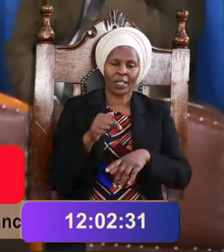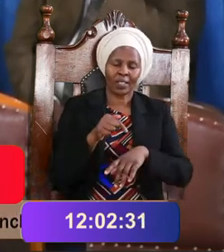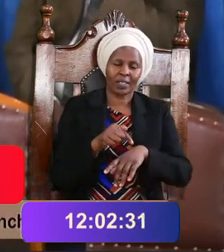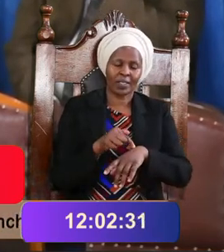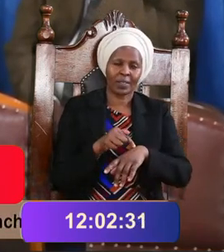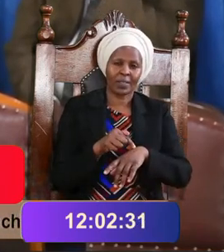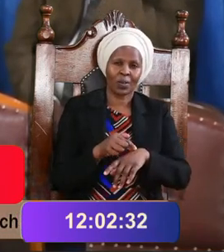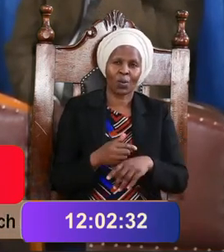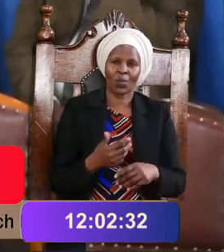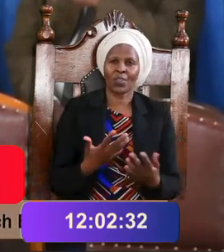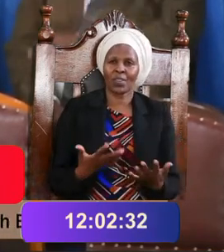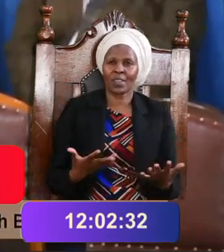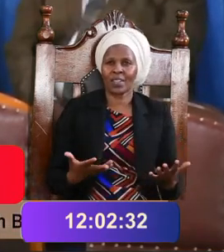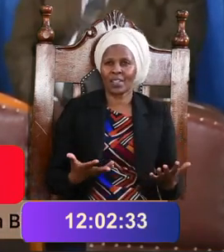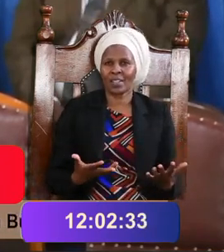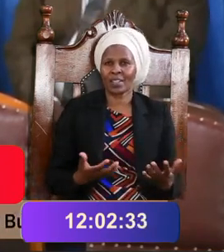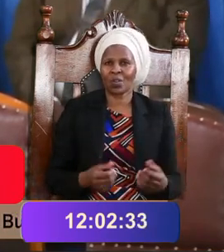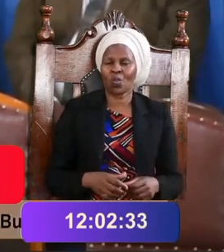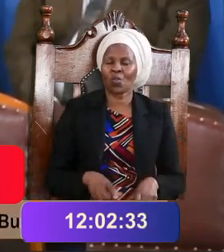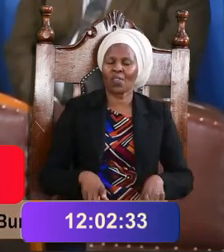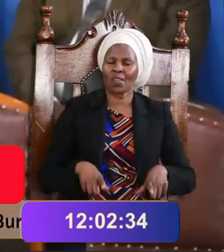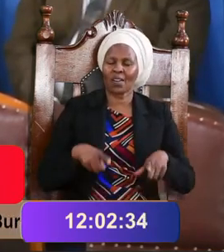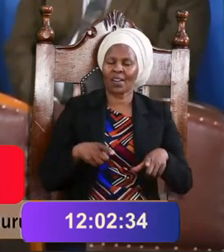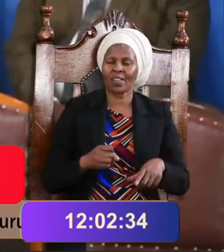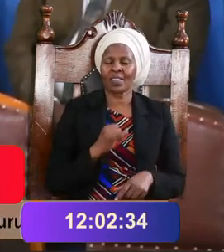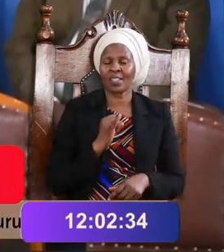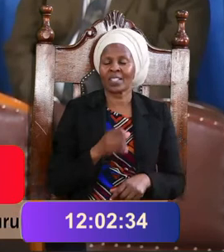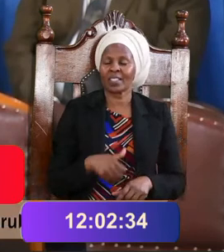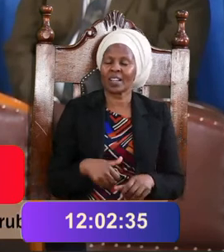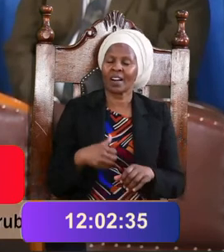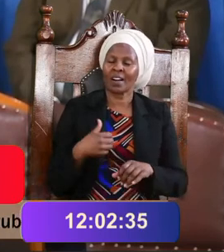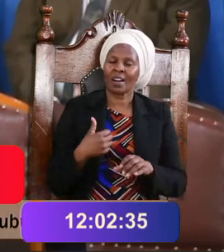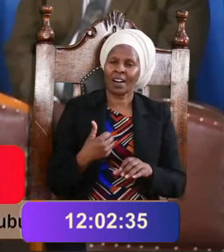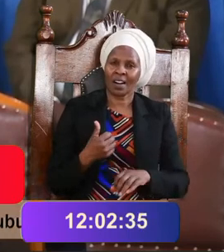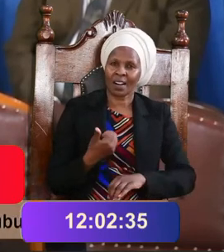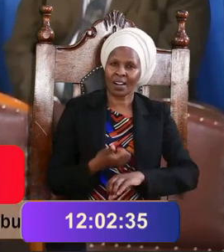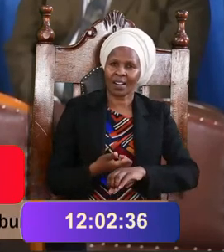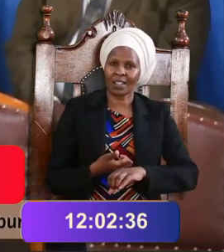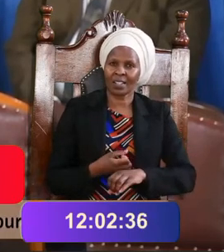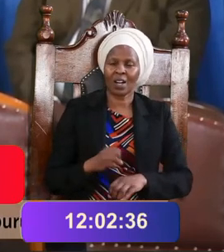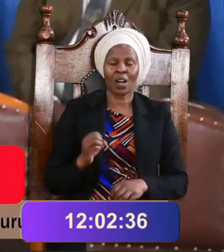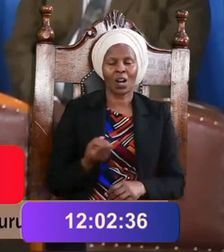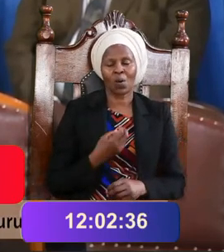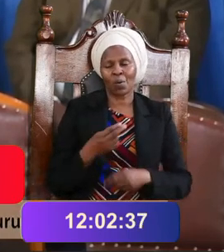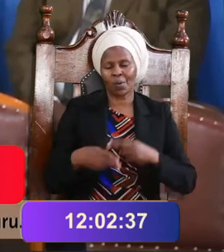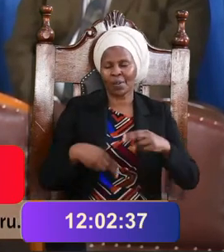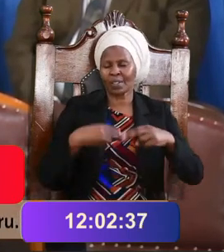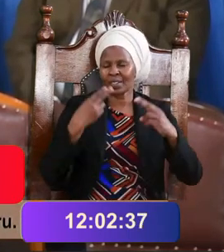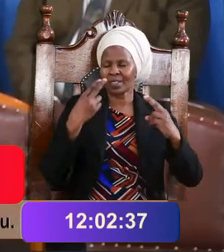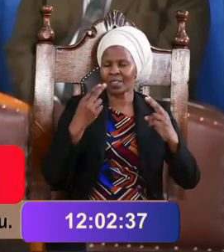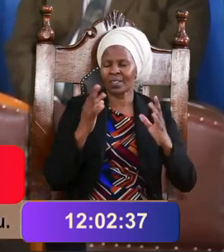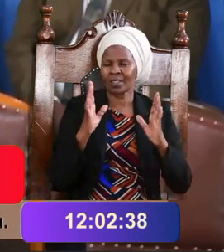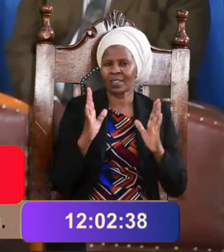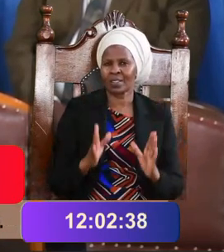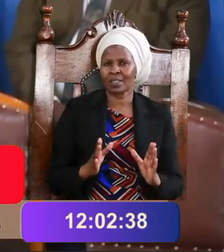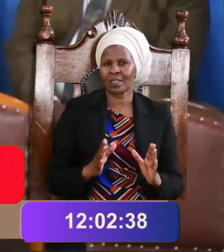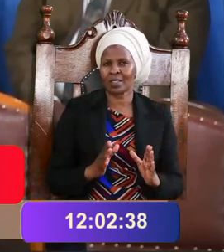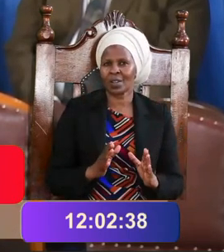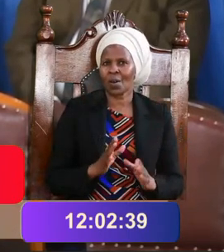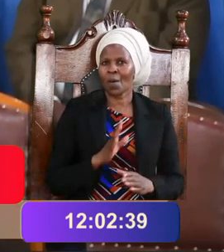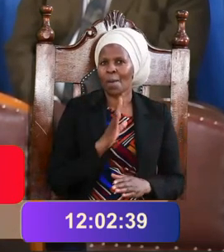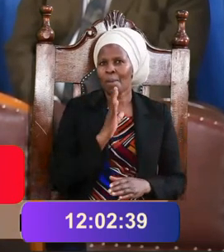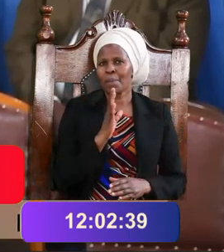yanatujia, wakati tunaishi maisha yetu, hozana yetu isiwe ya kununuliwa, hozana yetu isiwe ya